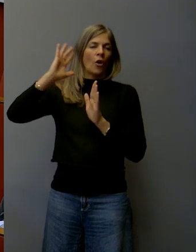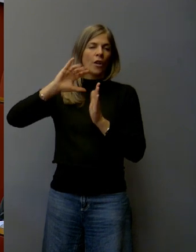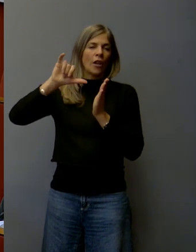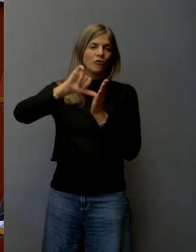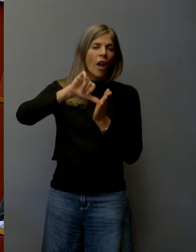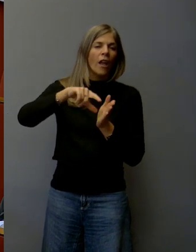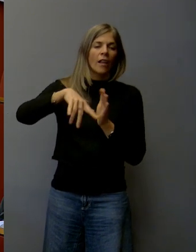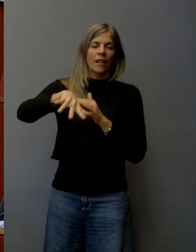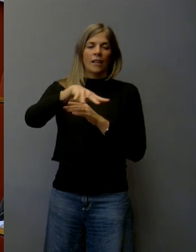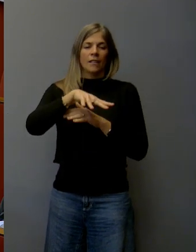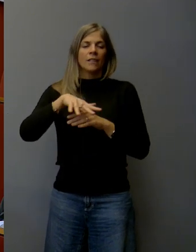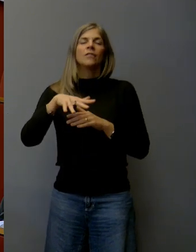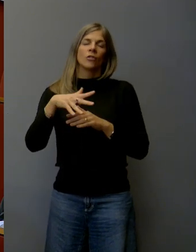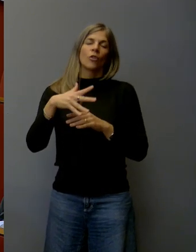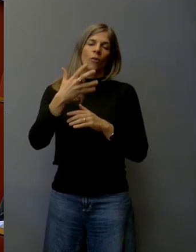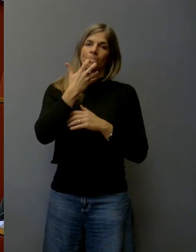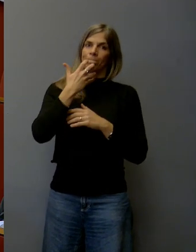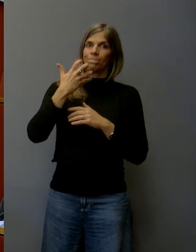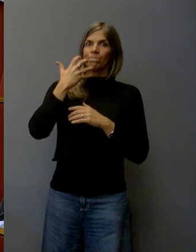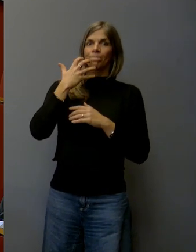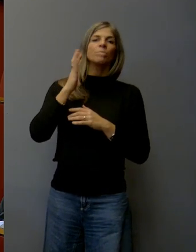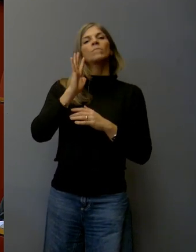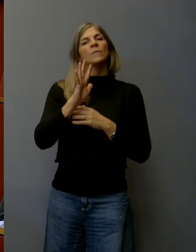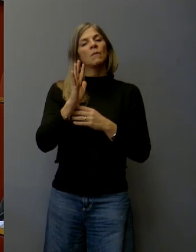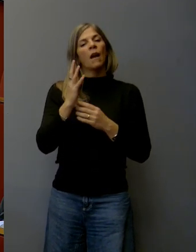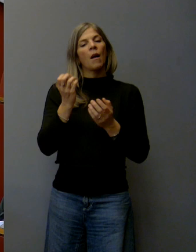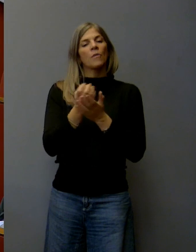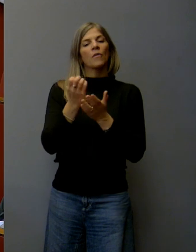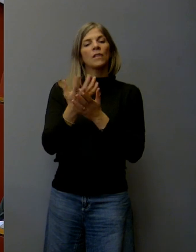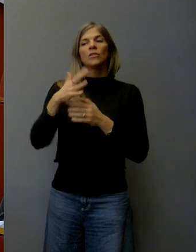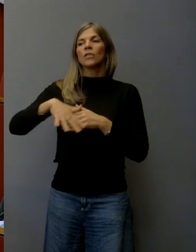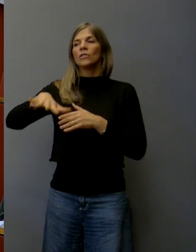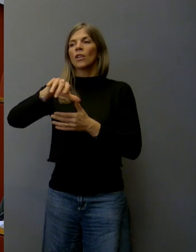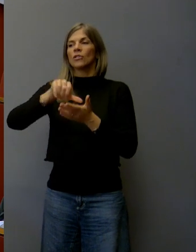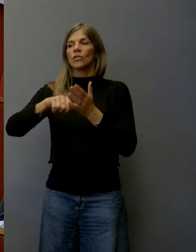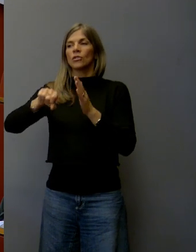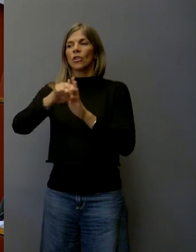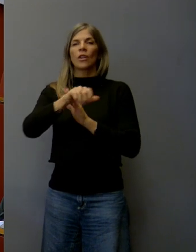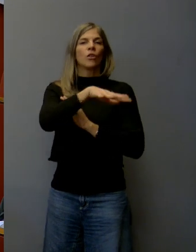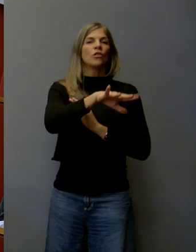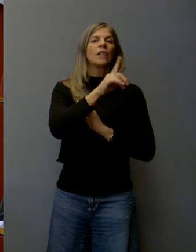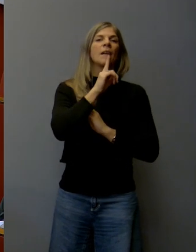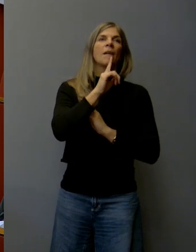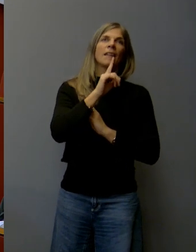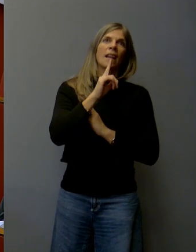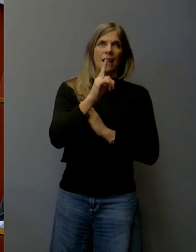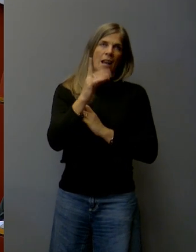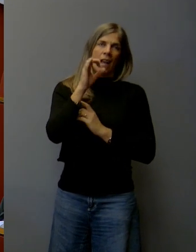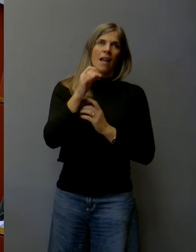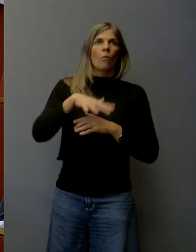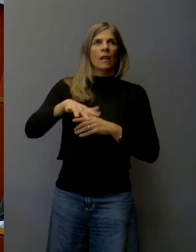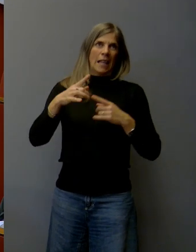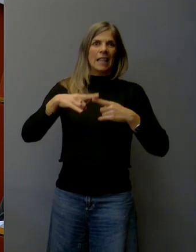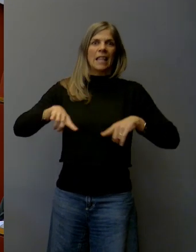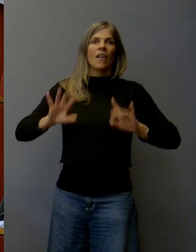inequivocabile ma la provocazione non sta tanto nel recuperare due cose diverse quanto ne ho equiparare una sensibilità che